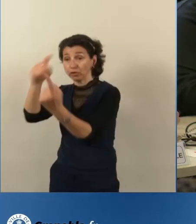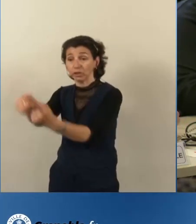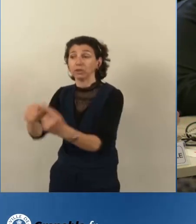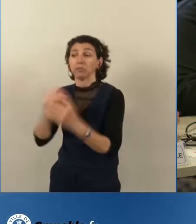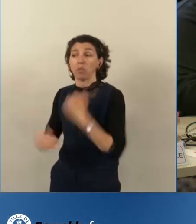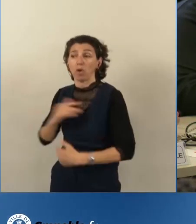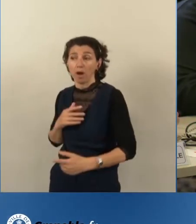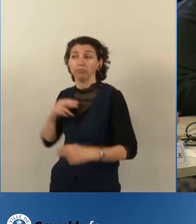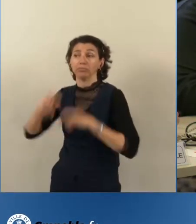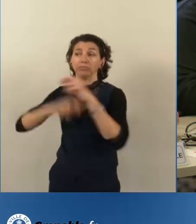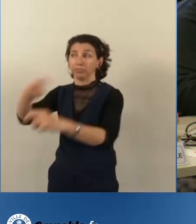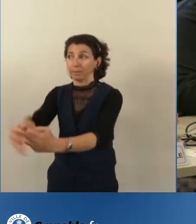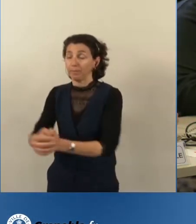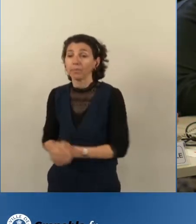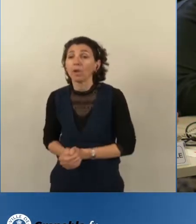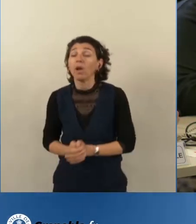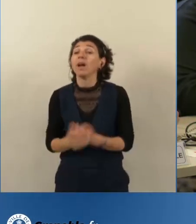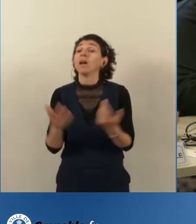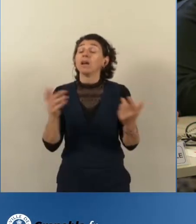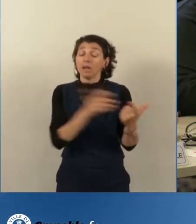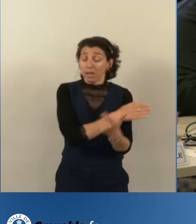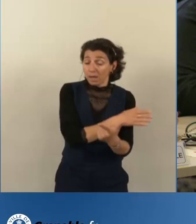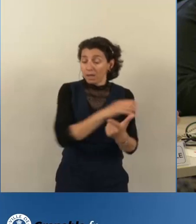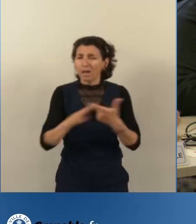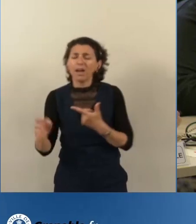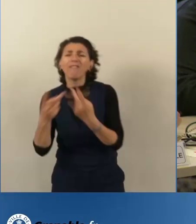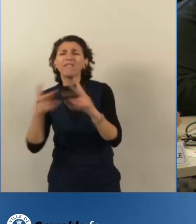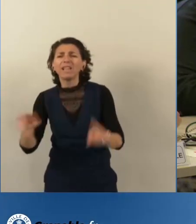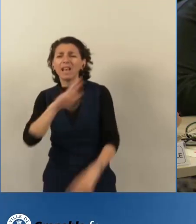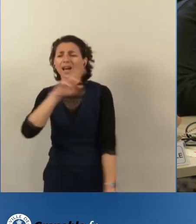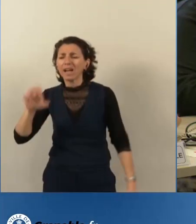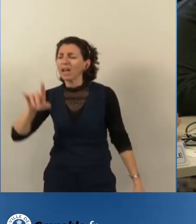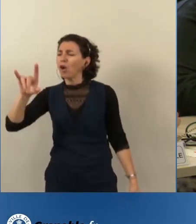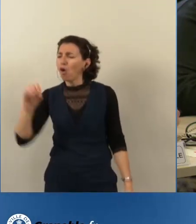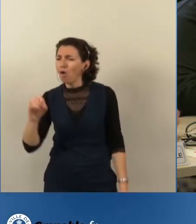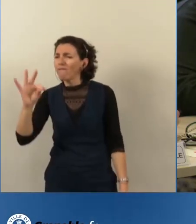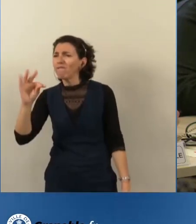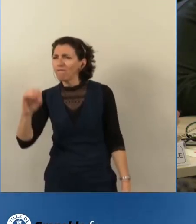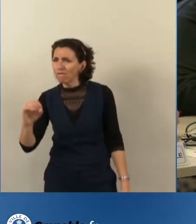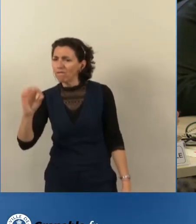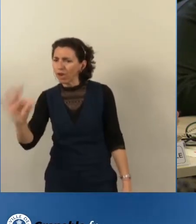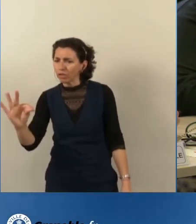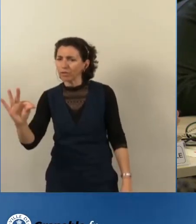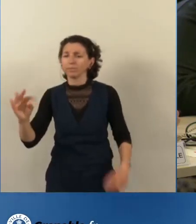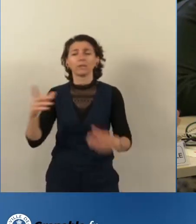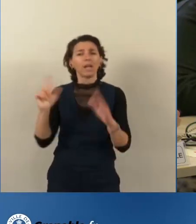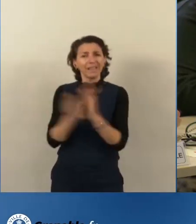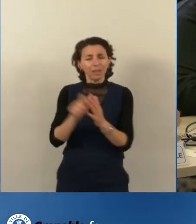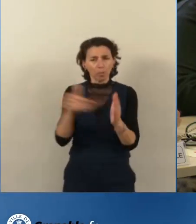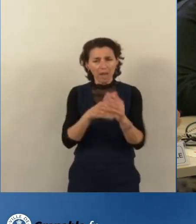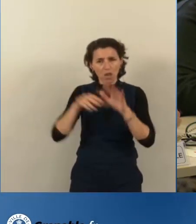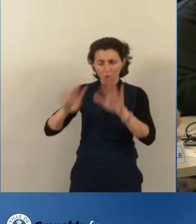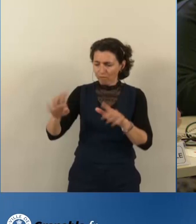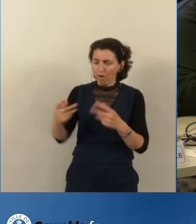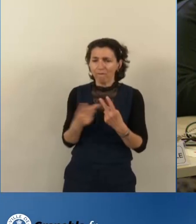sur une relation avec rééo vote la relation entre la Ville de Grenoble la ville de Réau vote c'est en effet depuis 2009 que la ville de réauvoit a pris ses